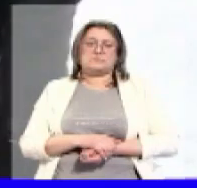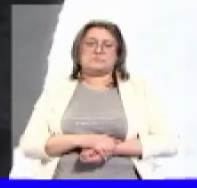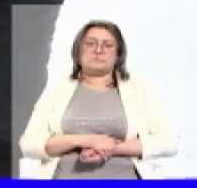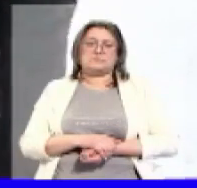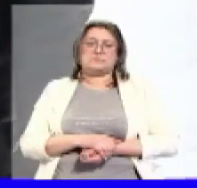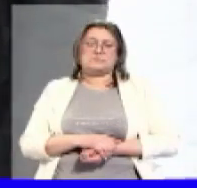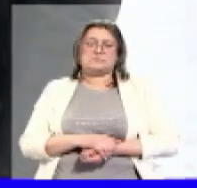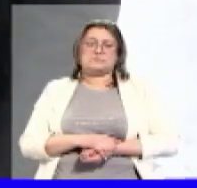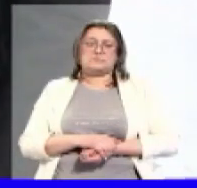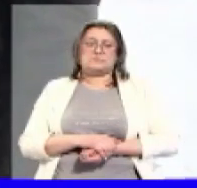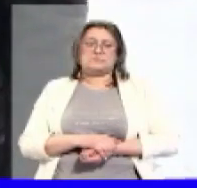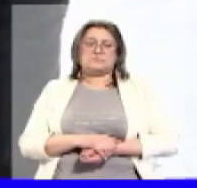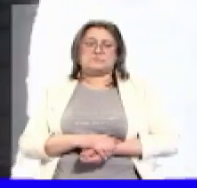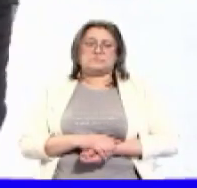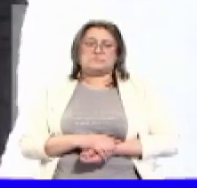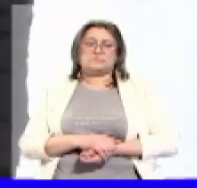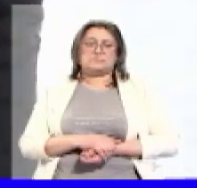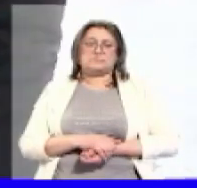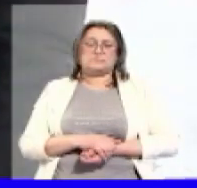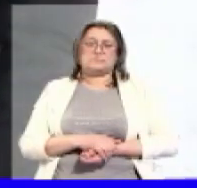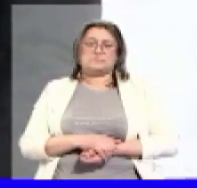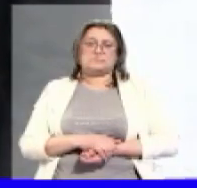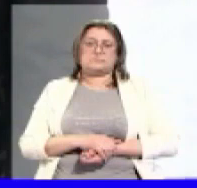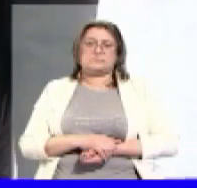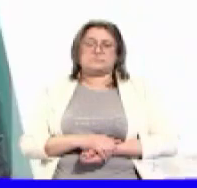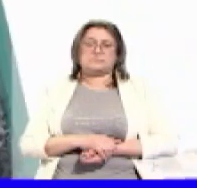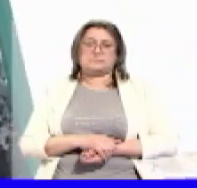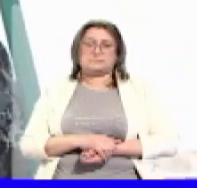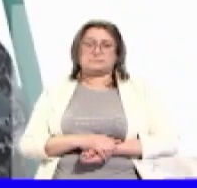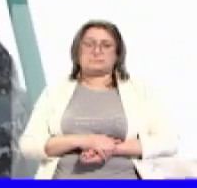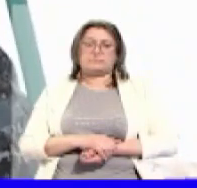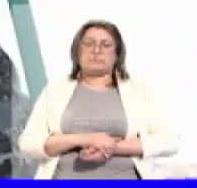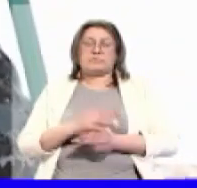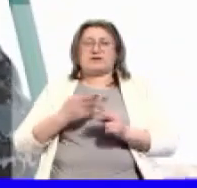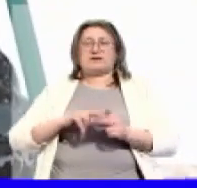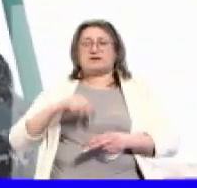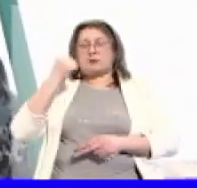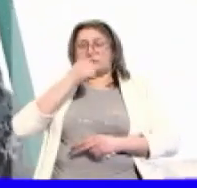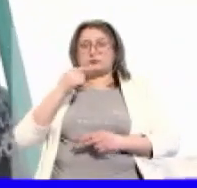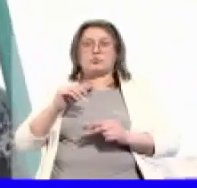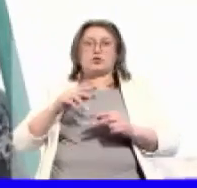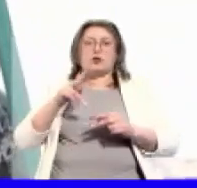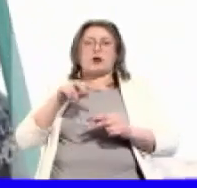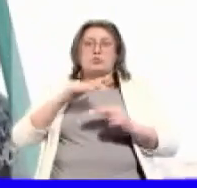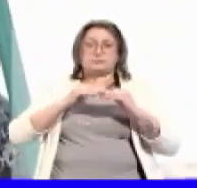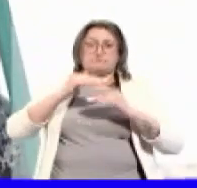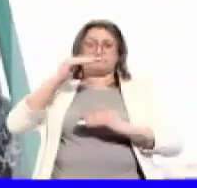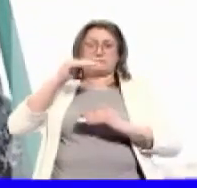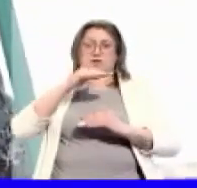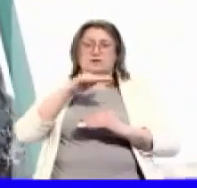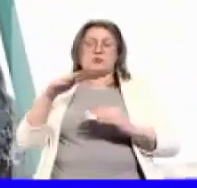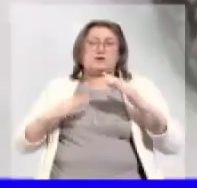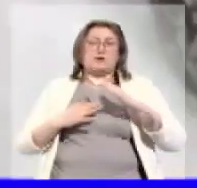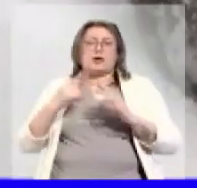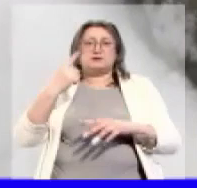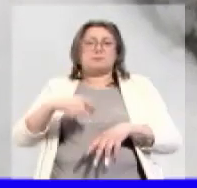қандай способ бар заморап способ деп білетін болсаңыз оны аулату керек халыққа. Биыл көл бетіндегі мұздың қалыңдығы 1 метрге жетті. Оның